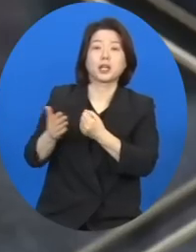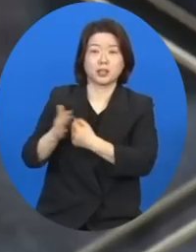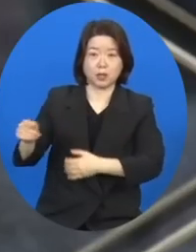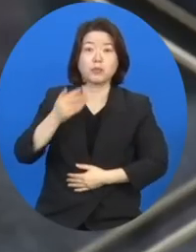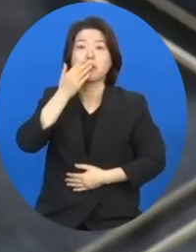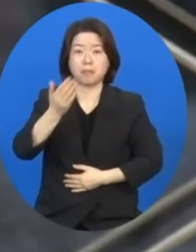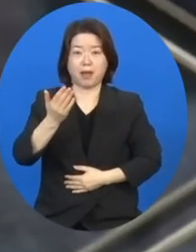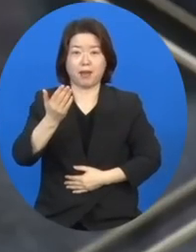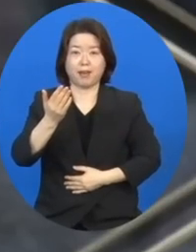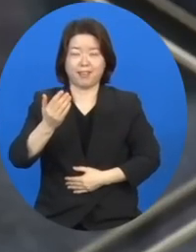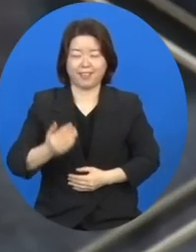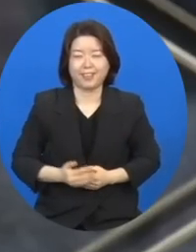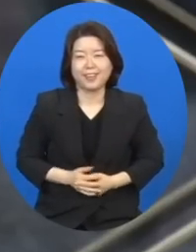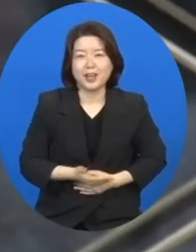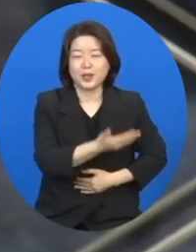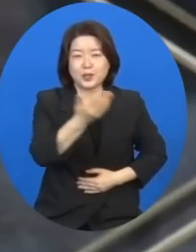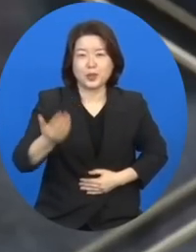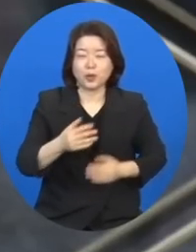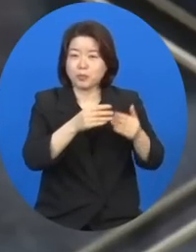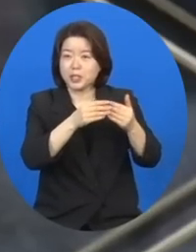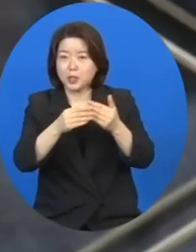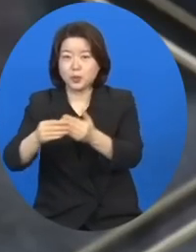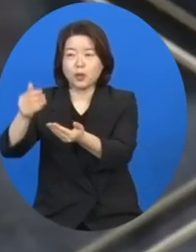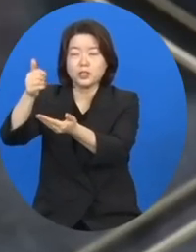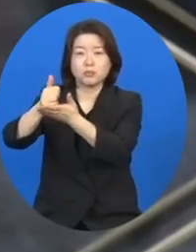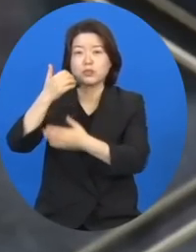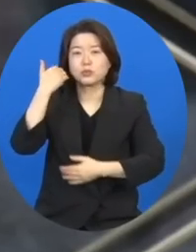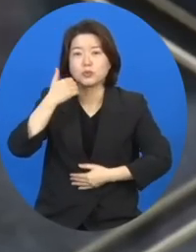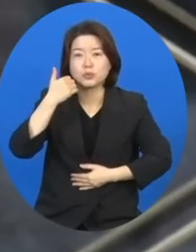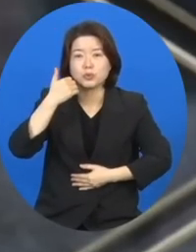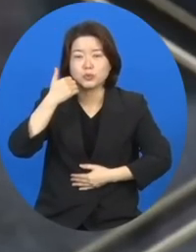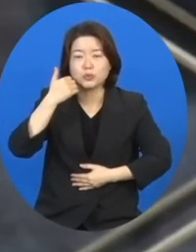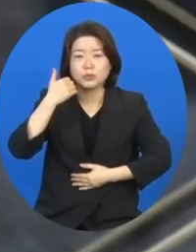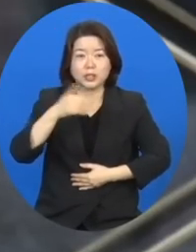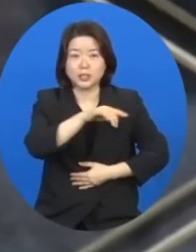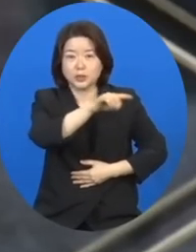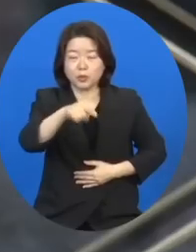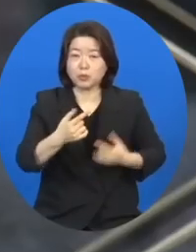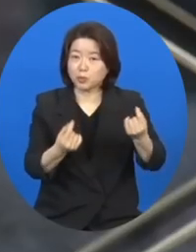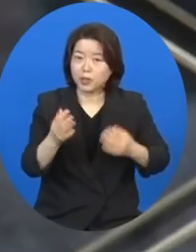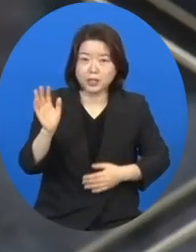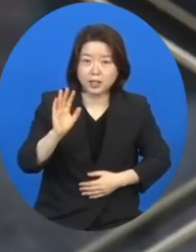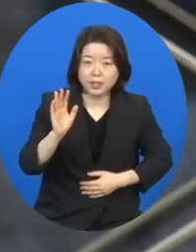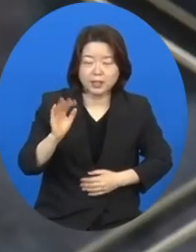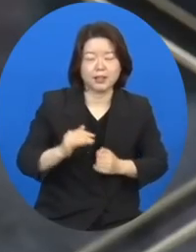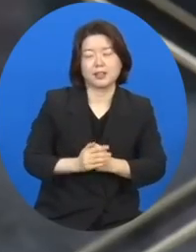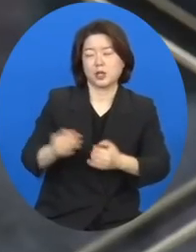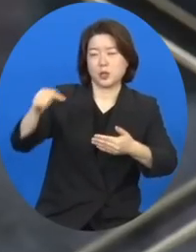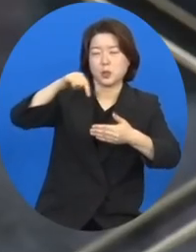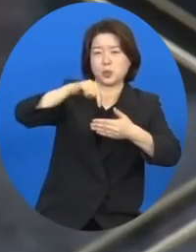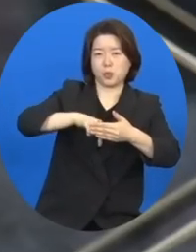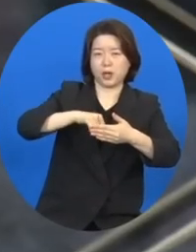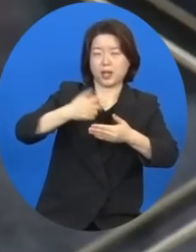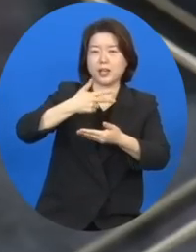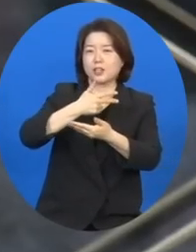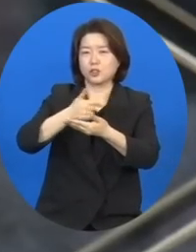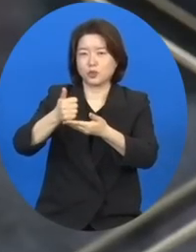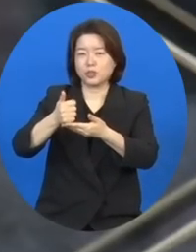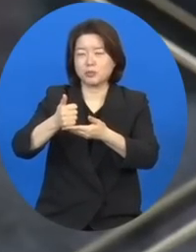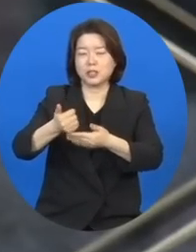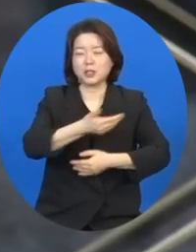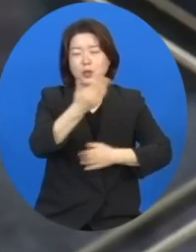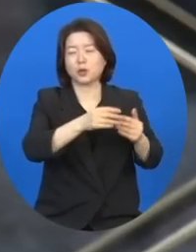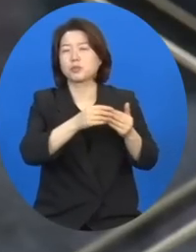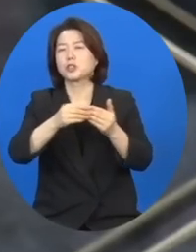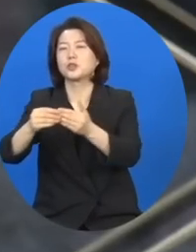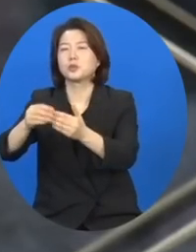있겠냐 이거예요. 여러분들을 인도하신 분이 여러분 같으십니까? 아니라는 것이죠. 여러분 마음 안에 바로 주님께서 여러분들을 인도해